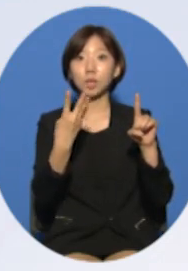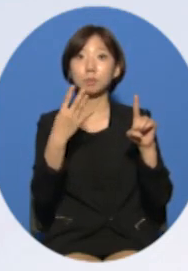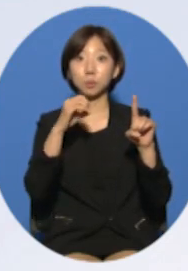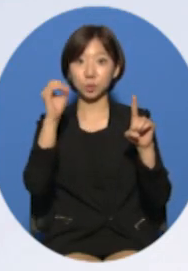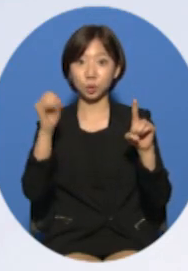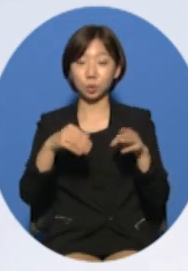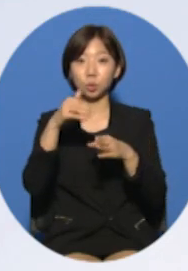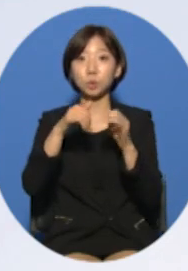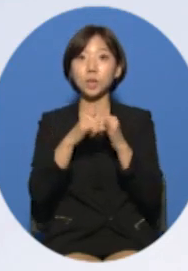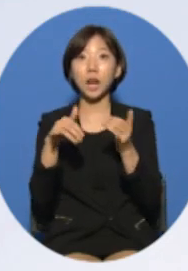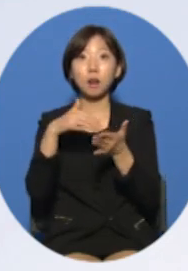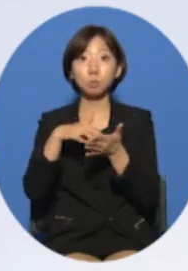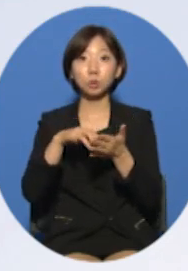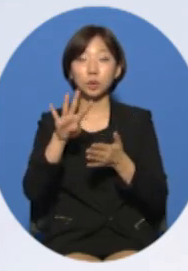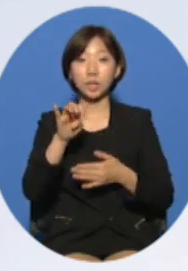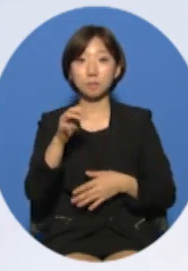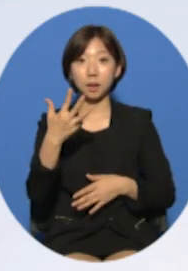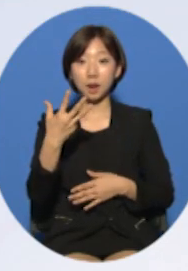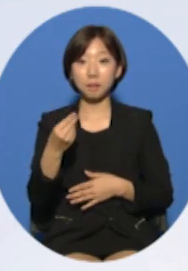기록했고요. 투표자 수는